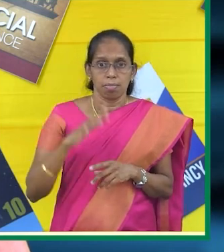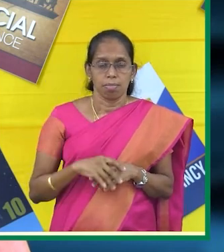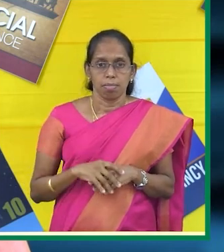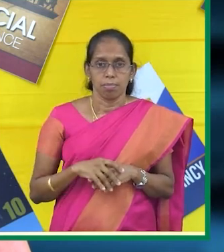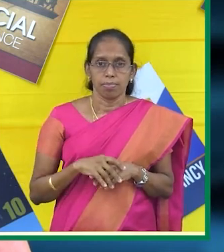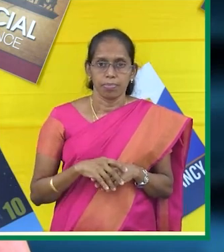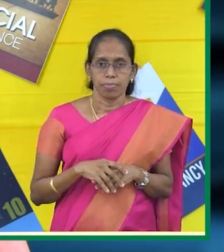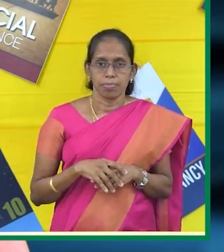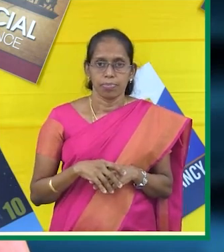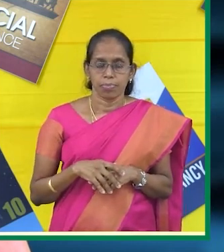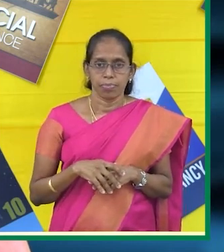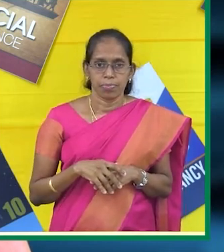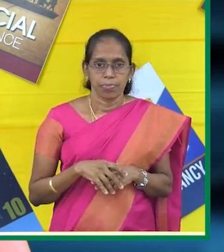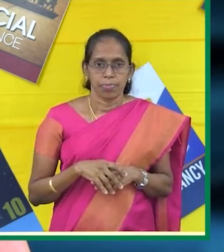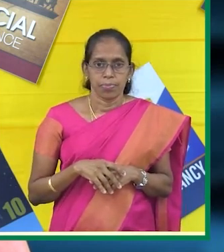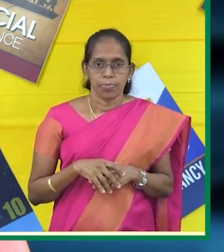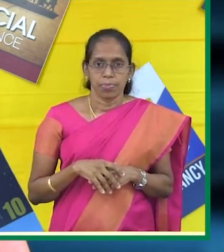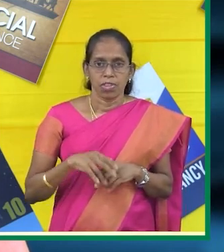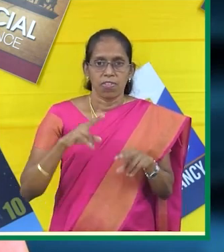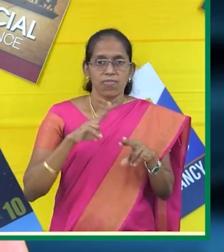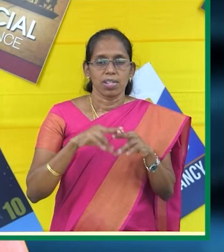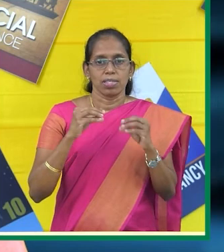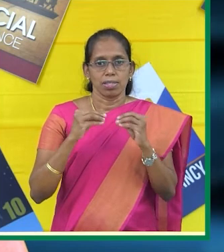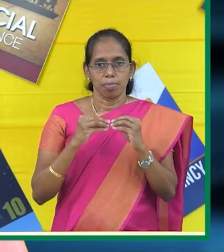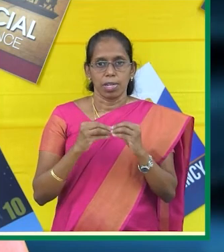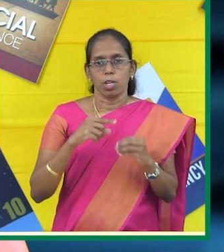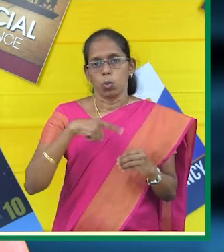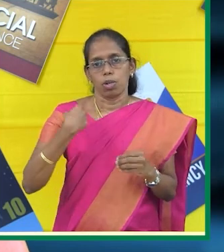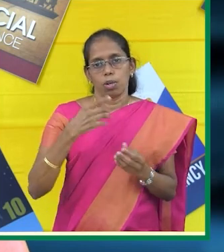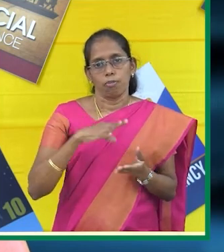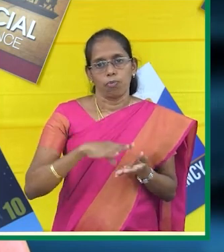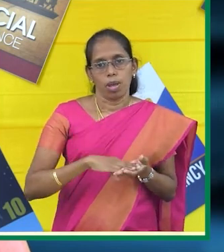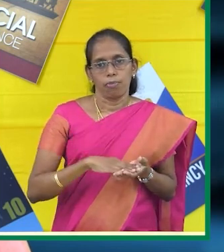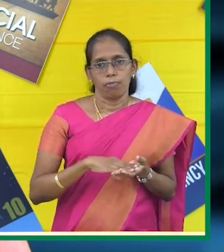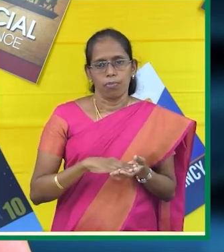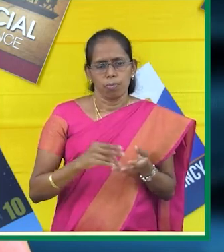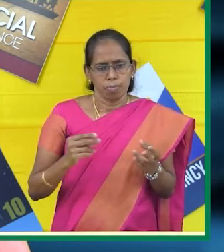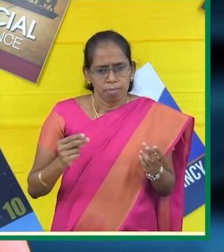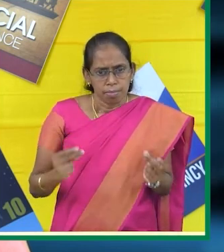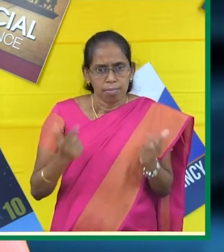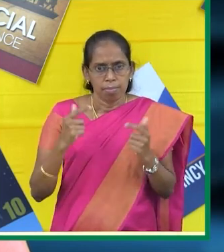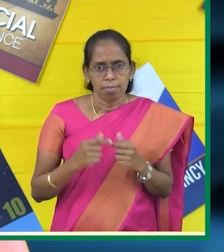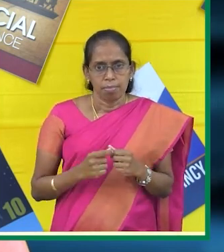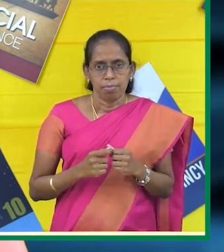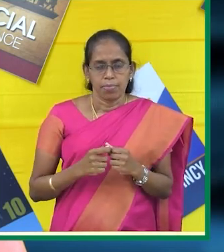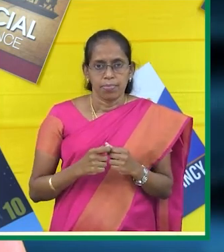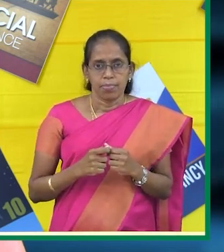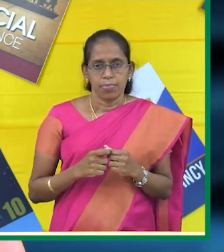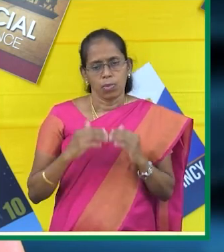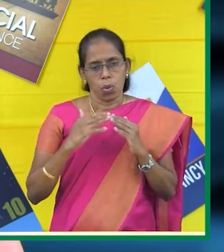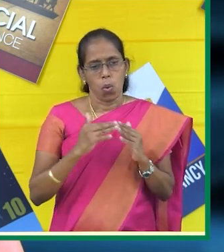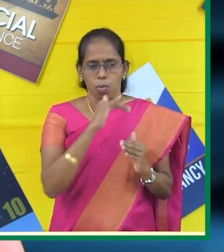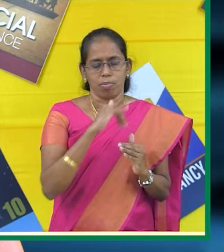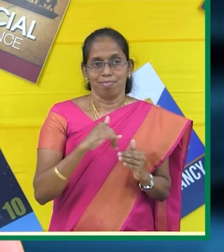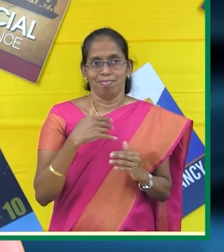சூழலிலே இவர் ஃப்ரான்சிஸ் பென்னட்டினுடைய மனைவி உடனடியாக தன்னுடைய வீட்டிற்கு